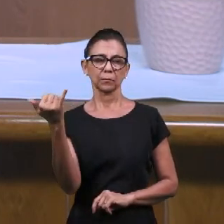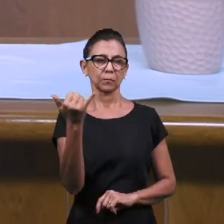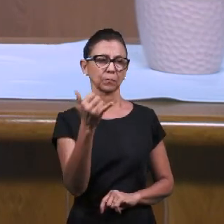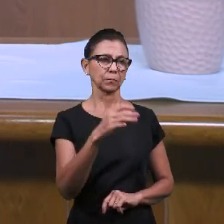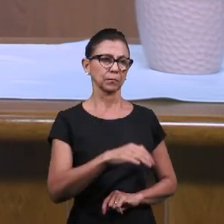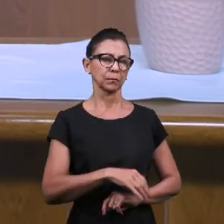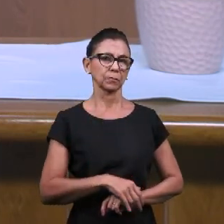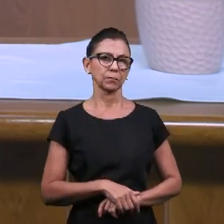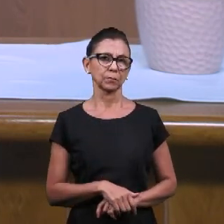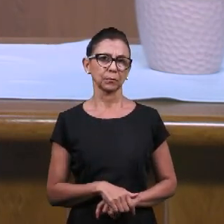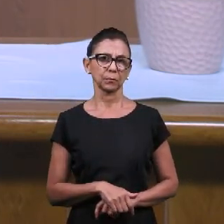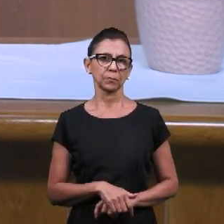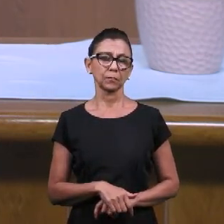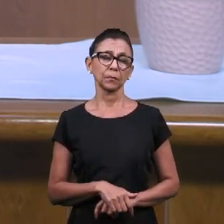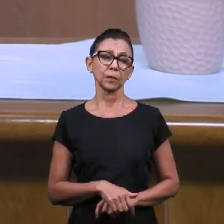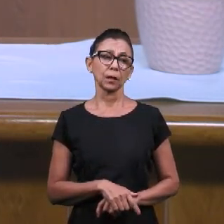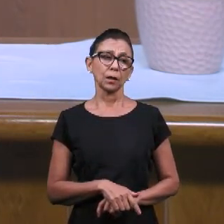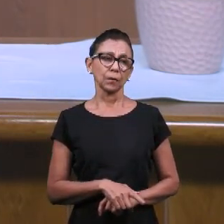Даниил,